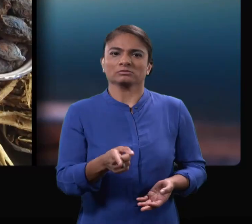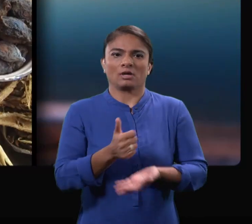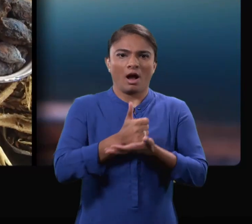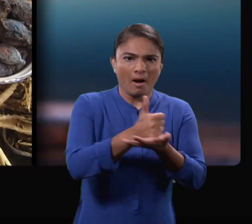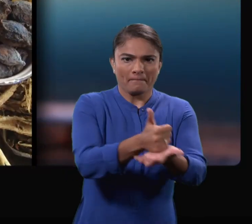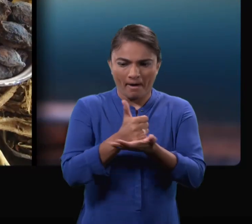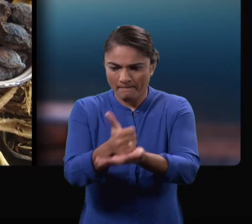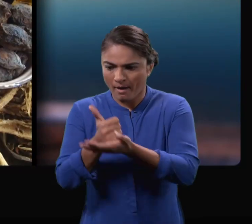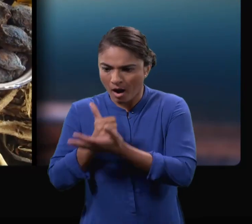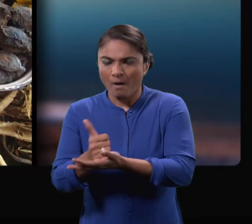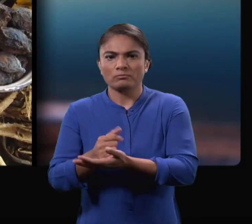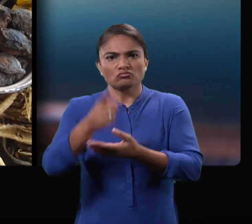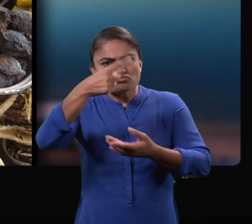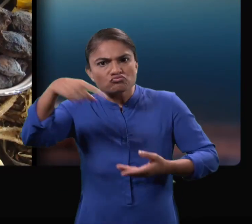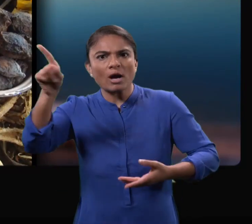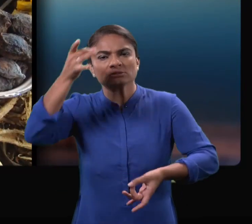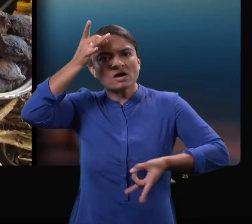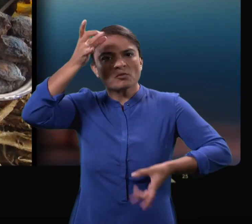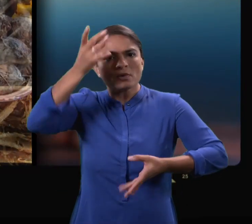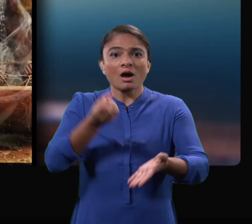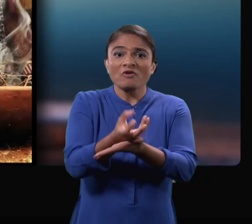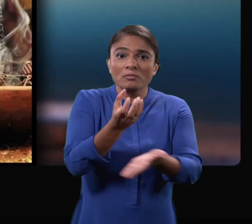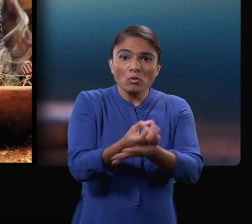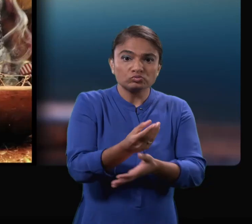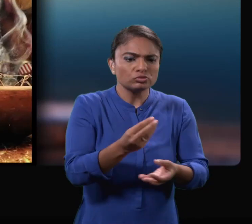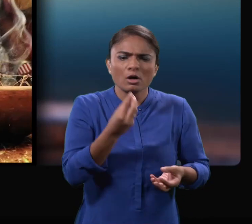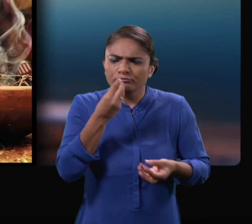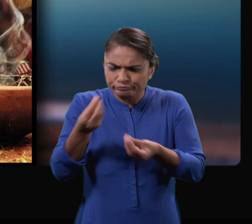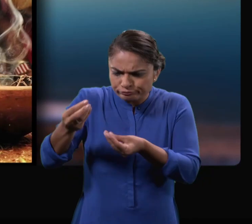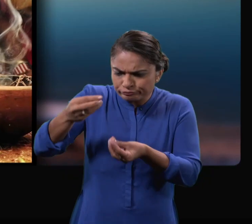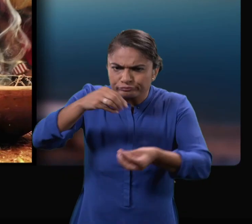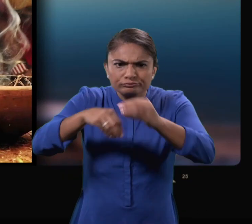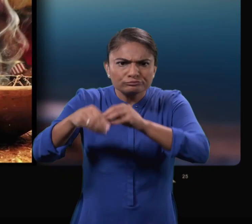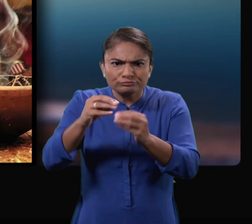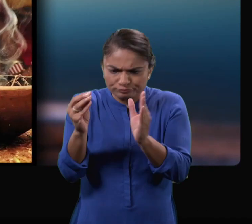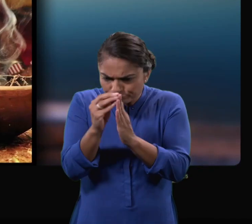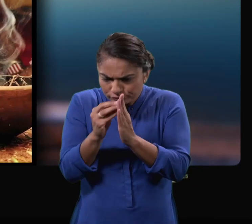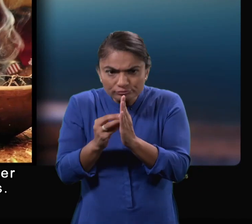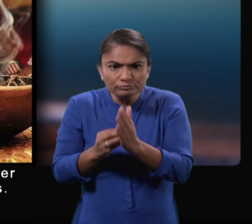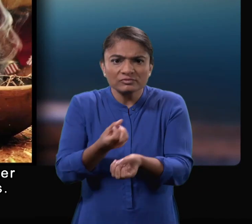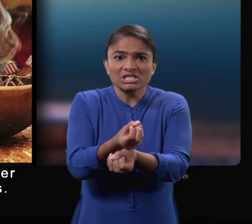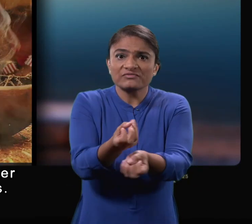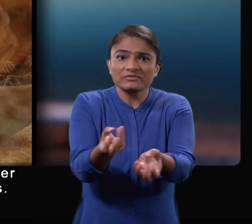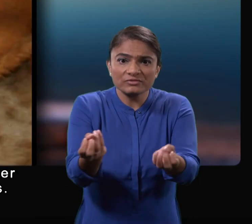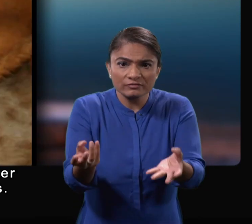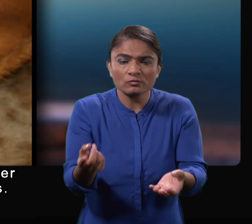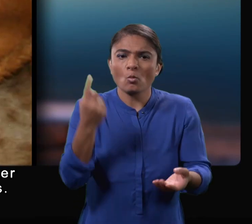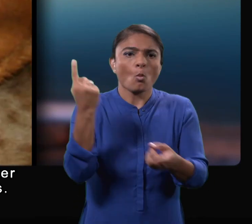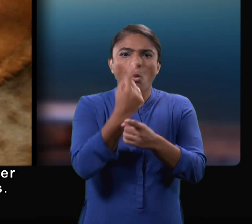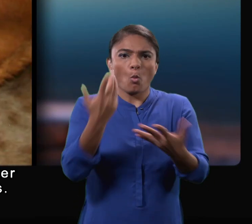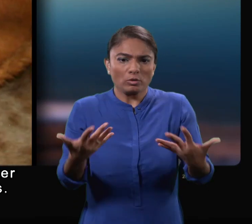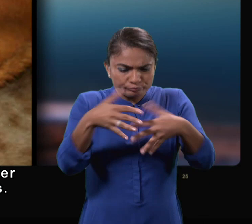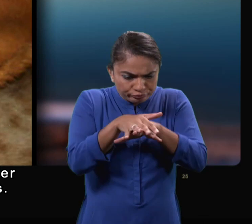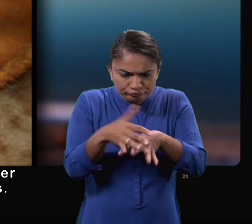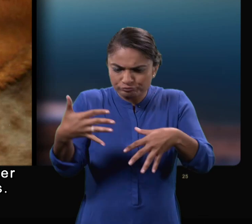ndifuna ukumncedisa kwizinto angazaziyo. Ndimncedise ndithi mhlawumbi iyeza, kukho iyeza ufuna usebenzisa iyeza elithile,